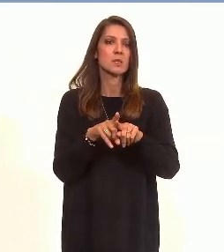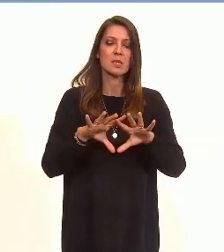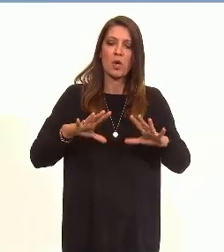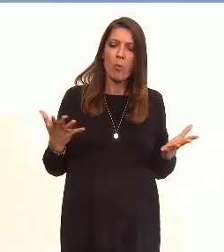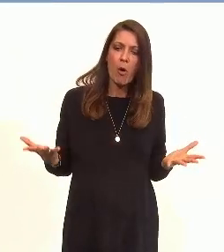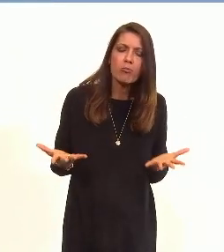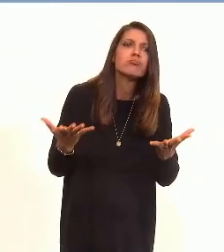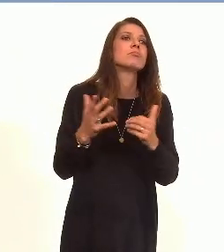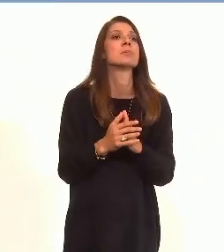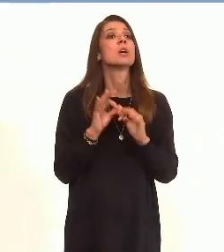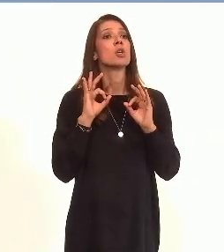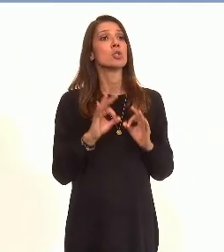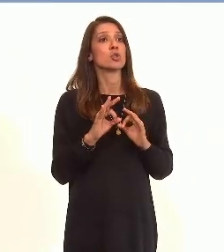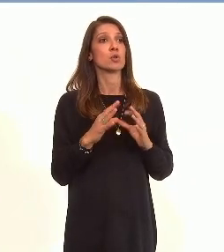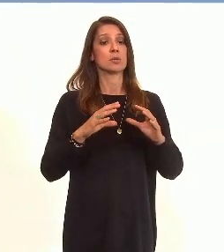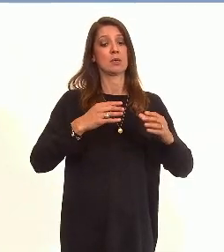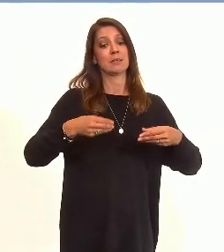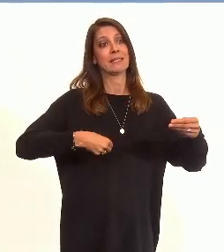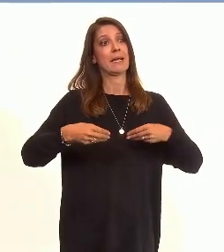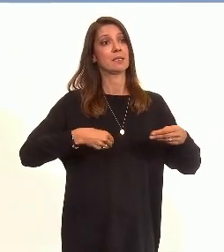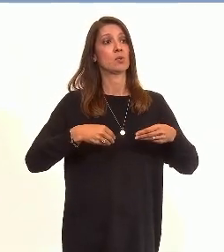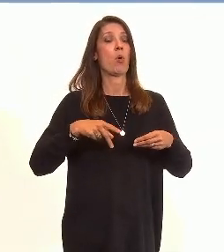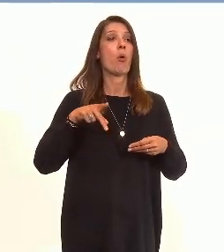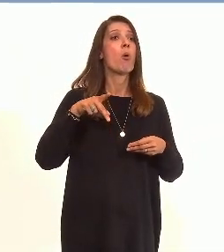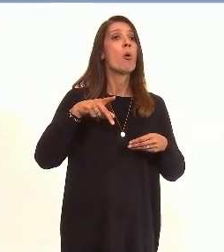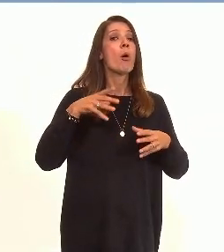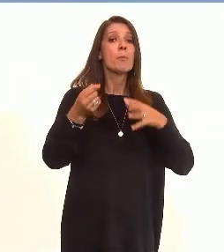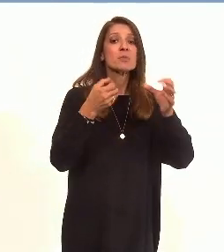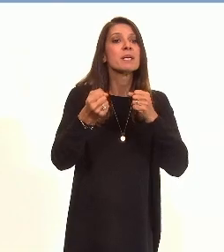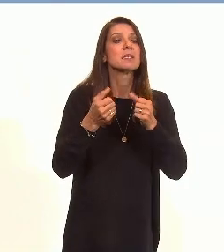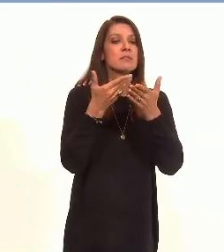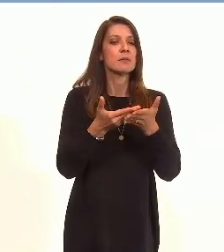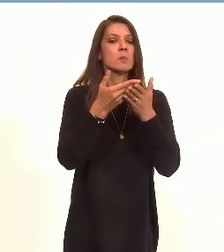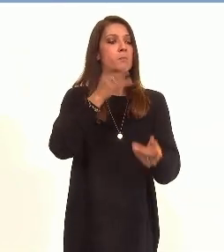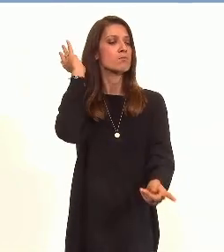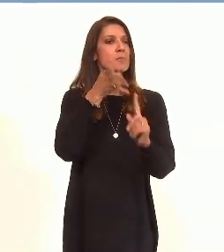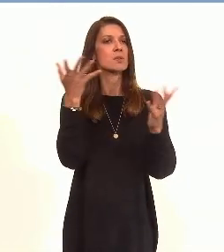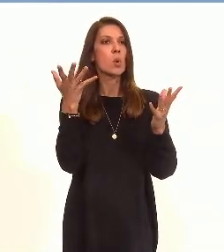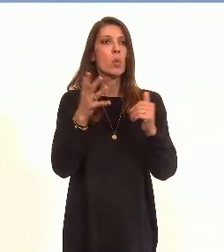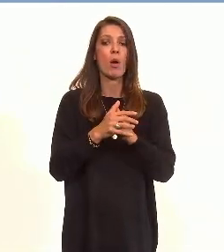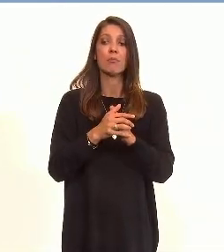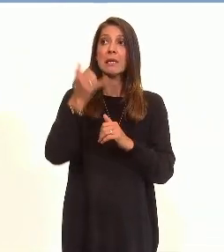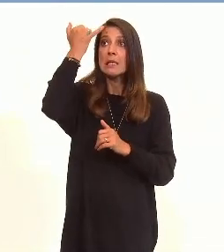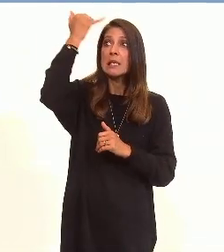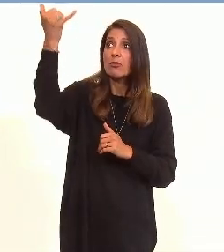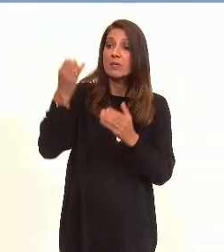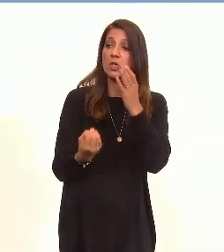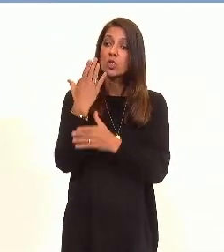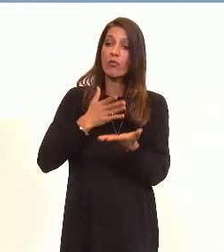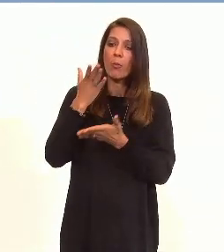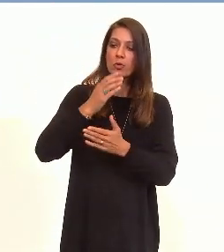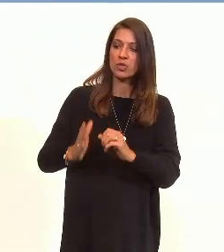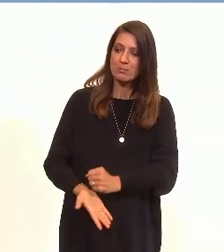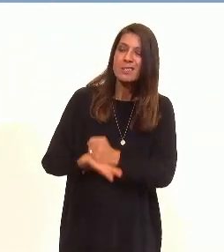Alors, la direction de la prospective et des études, parmi ses missions, elle a une mission de soutien à l'innovation et de valorisation des enseignements de